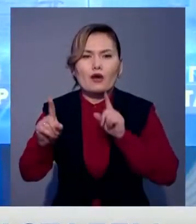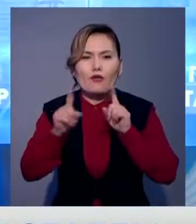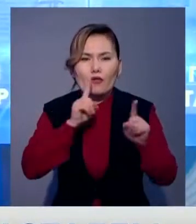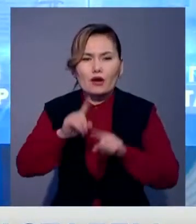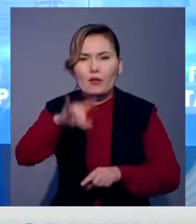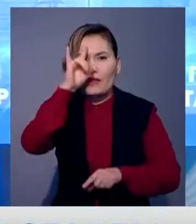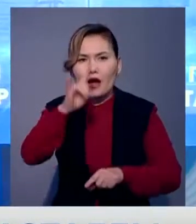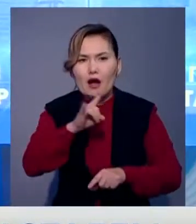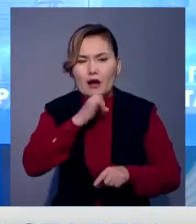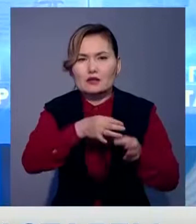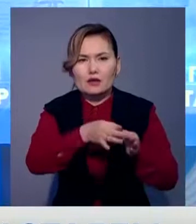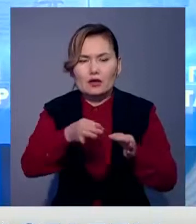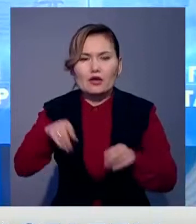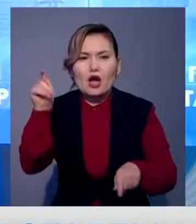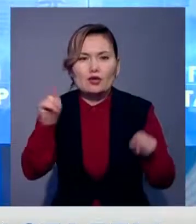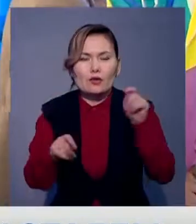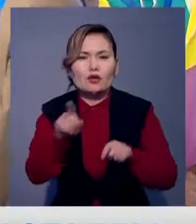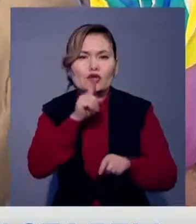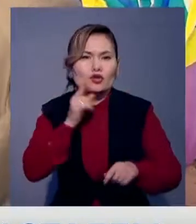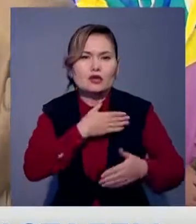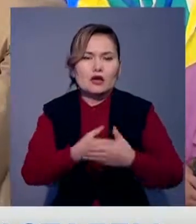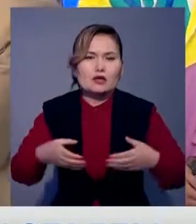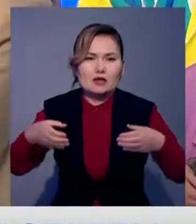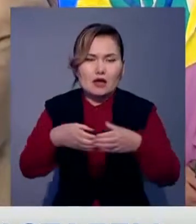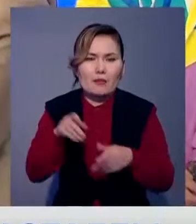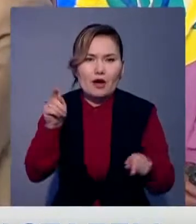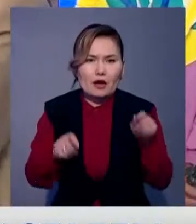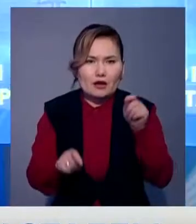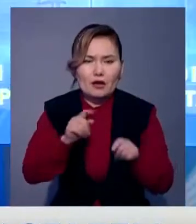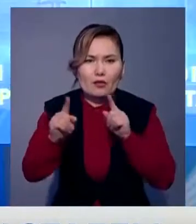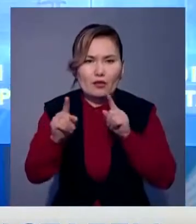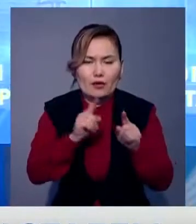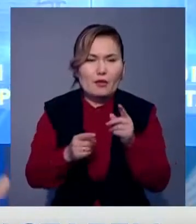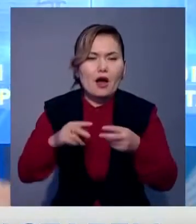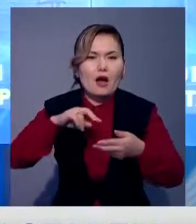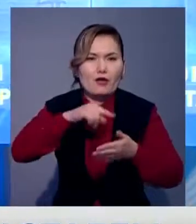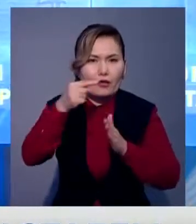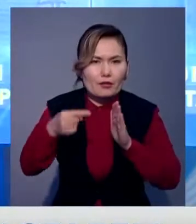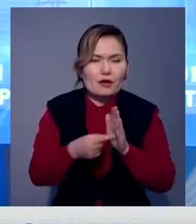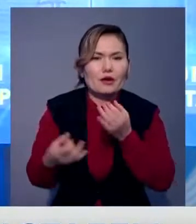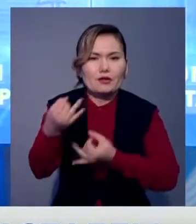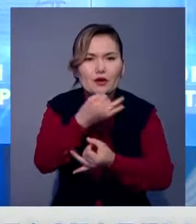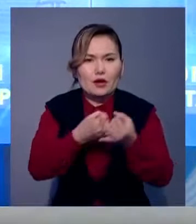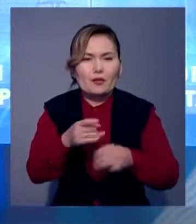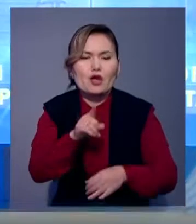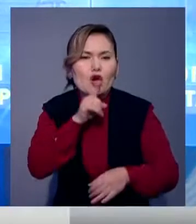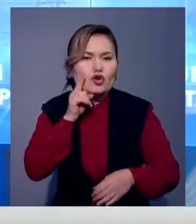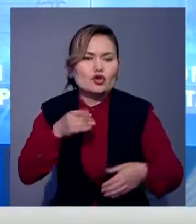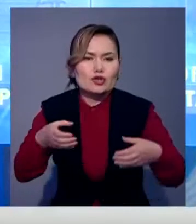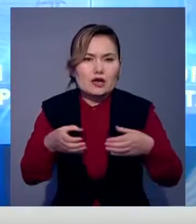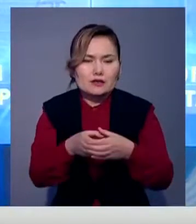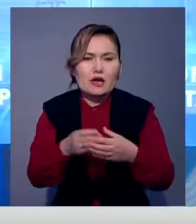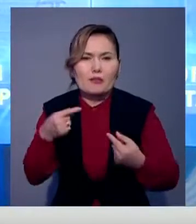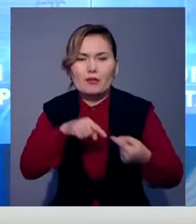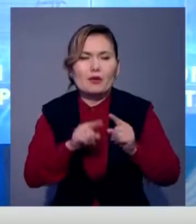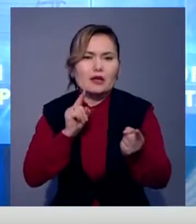Қазақстанның барлық түкпіріндегі еріктілердің басын қосқан форум. Әр өңірден жинаған себебіміз басқа волонтерлар бір-бірімен араласын деген